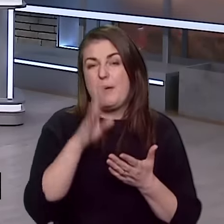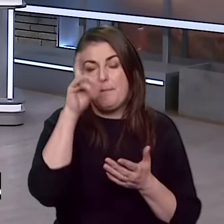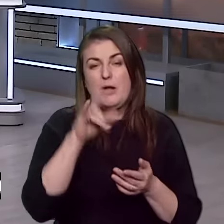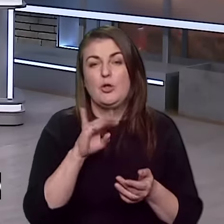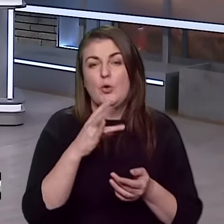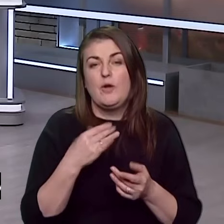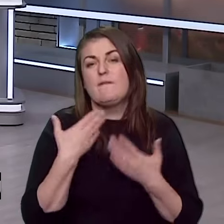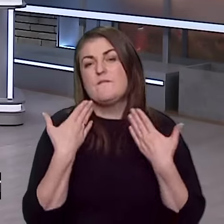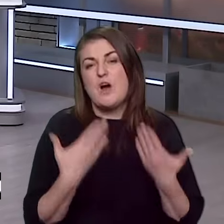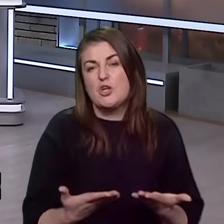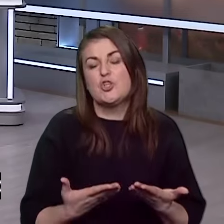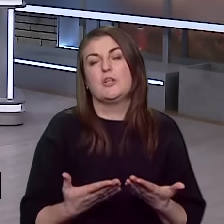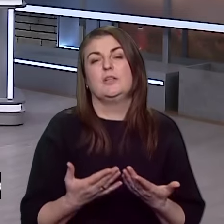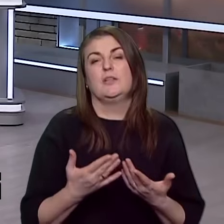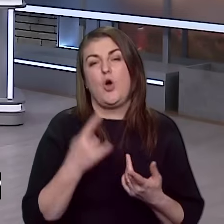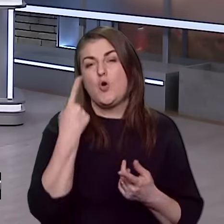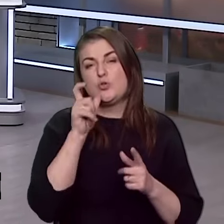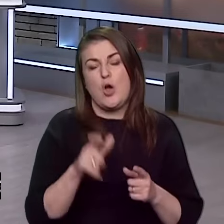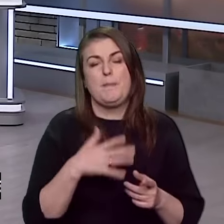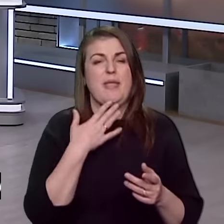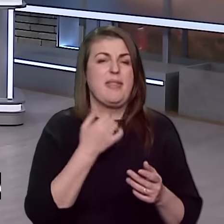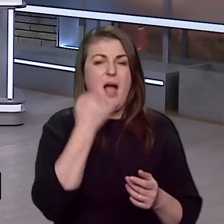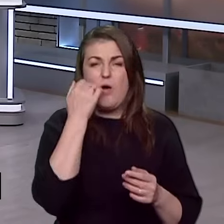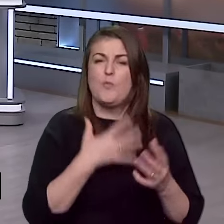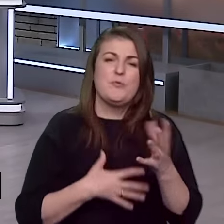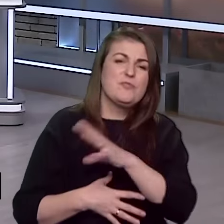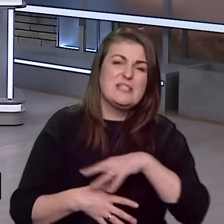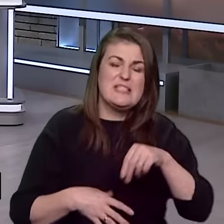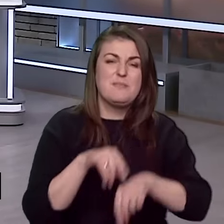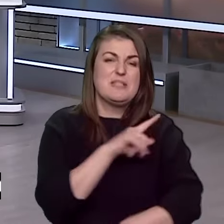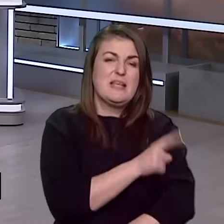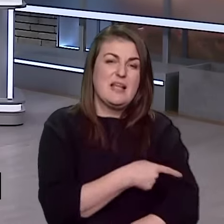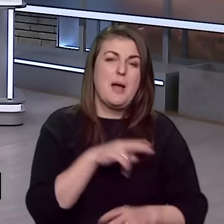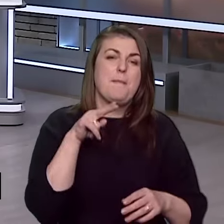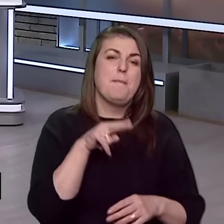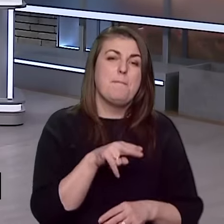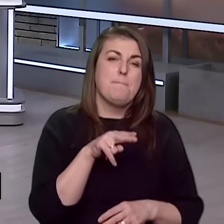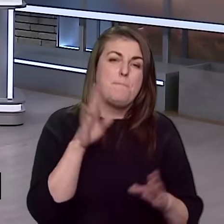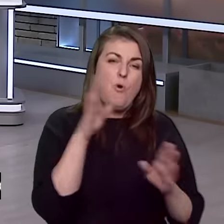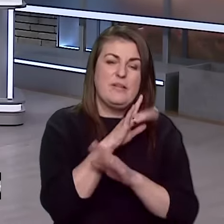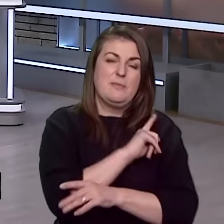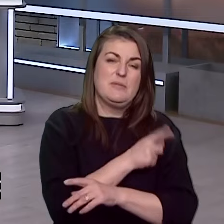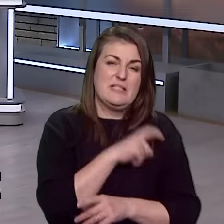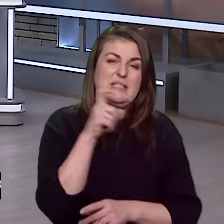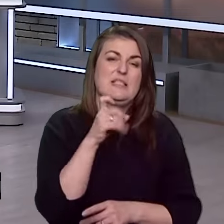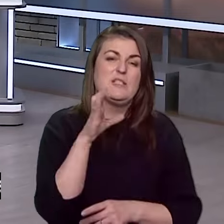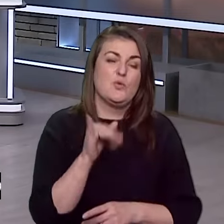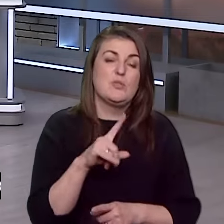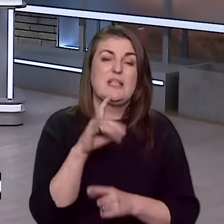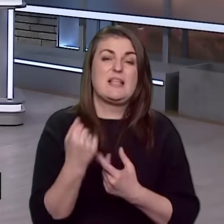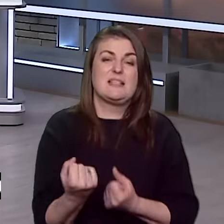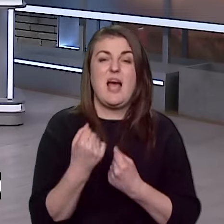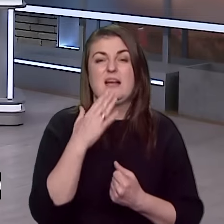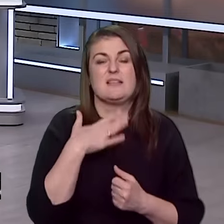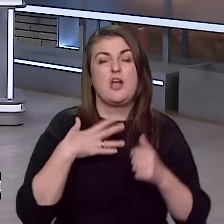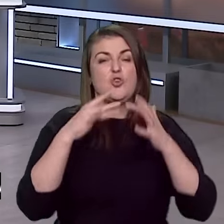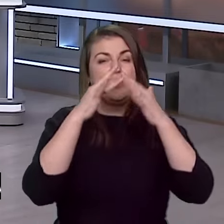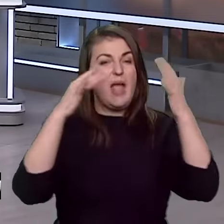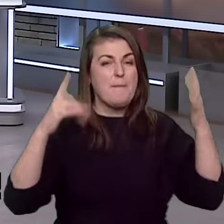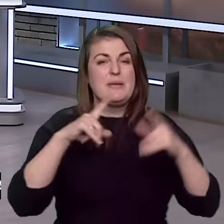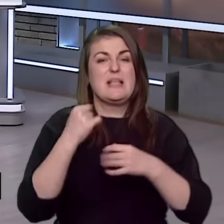Юрію, в вашій особі. Дякуємо всім силам, повітряним силам Збройних сил України за захист нашого неба,